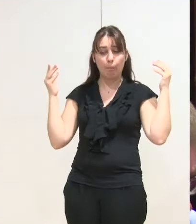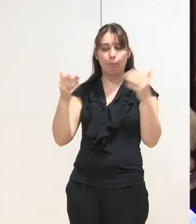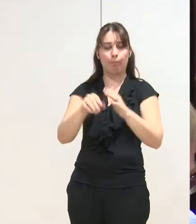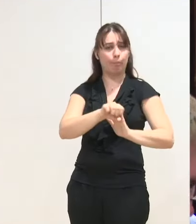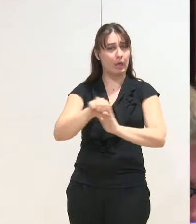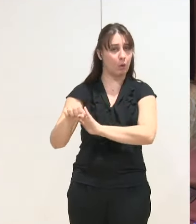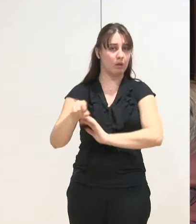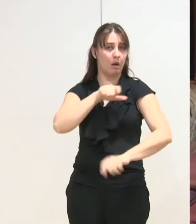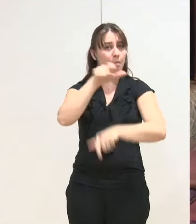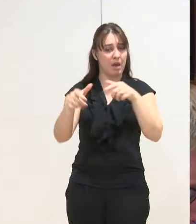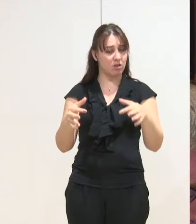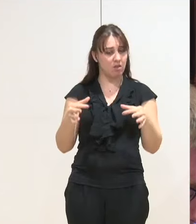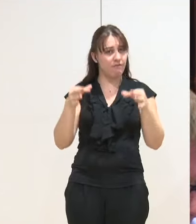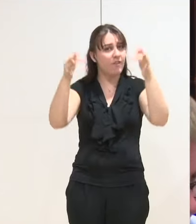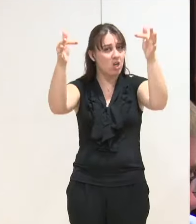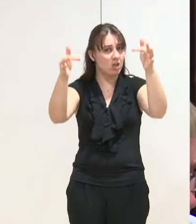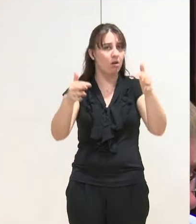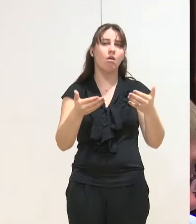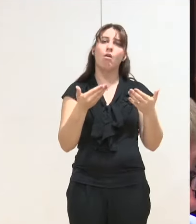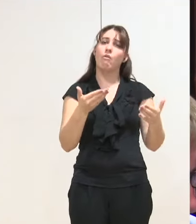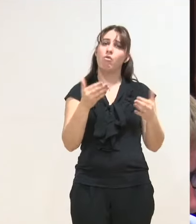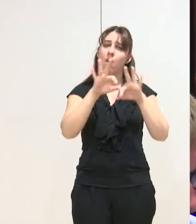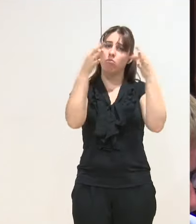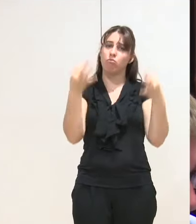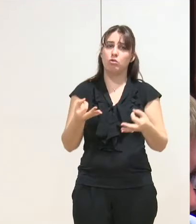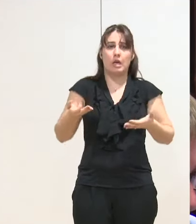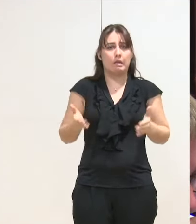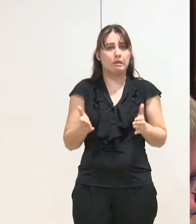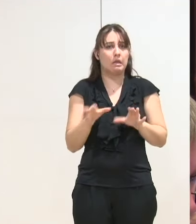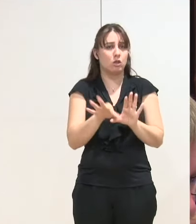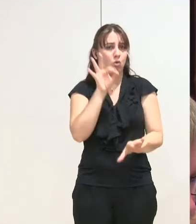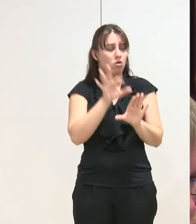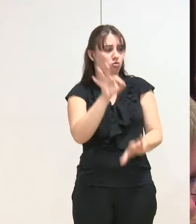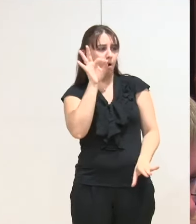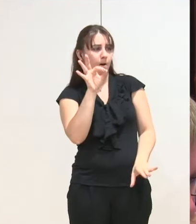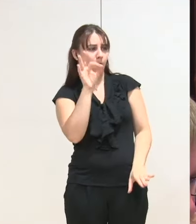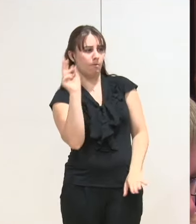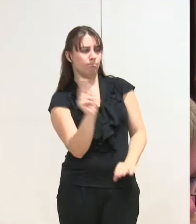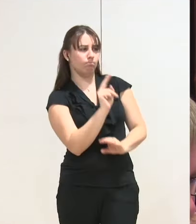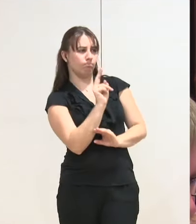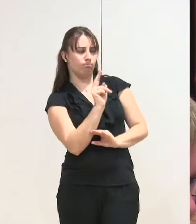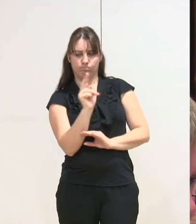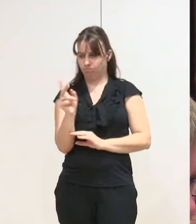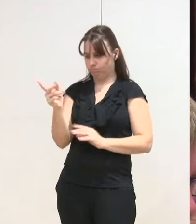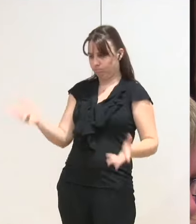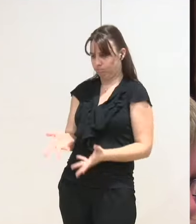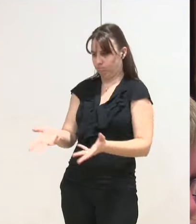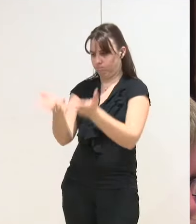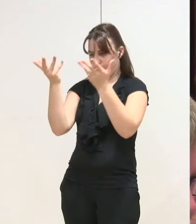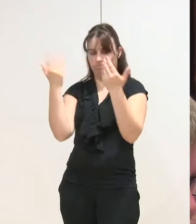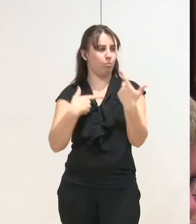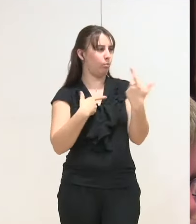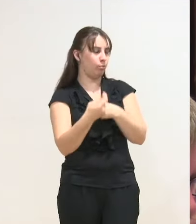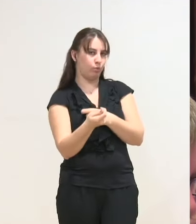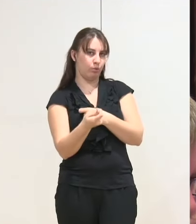d'entre eux vos choix budgétaires aujourd'hui ne nous semblent pas correspondre à cette nécessité là et même si je